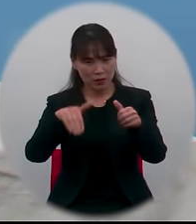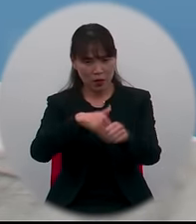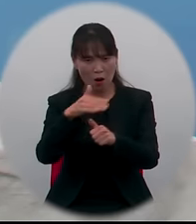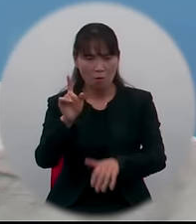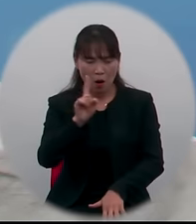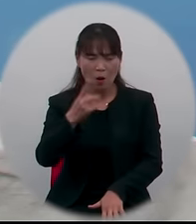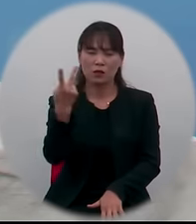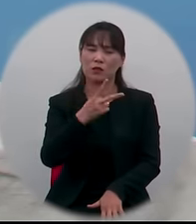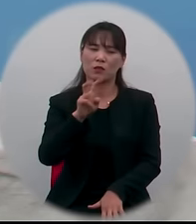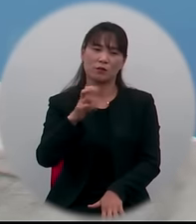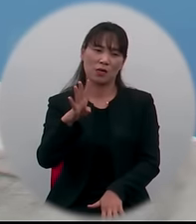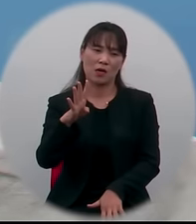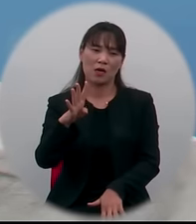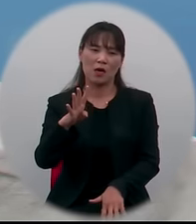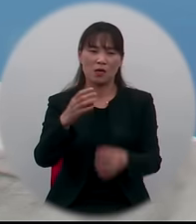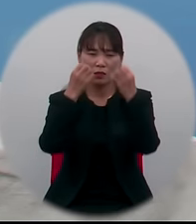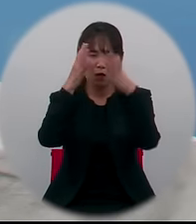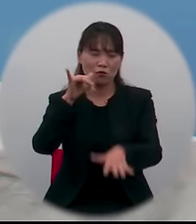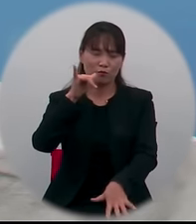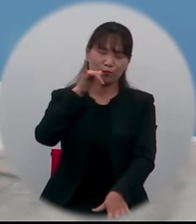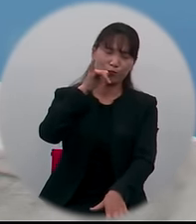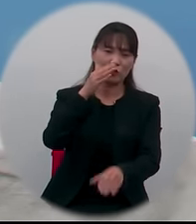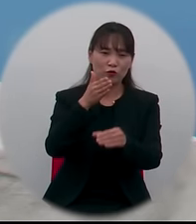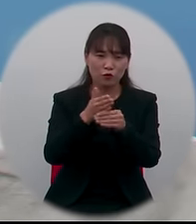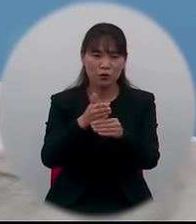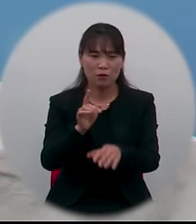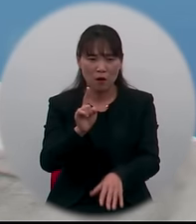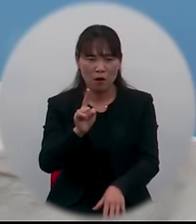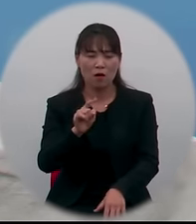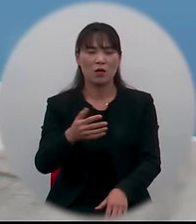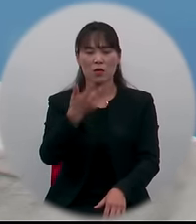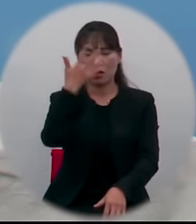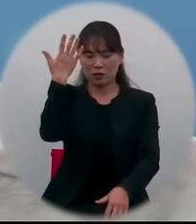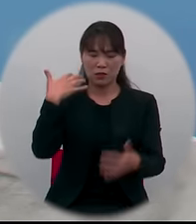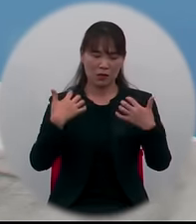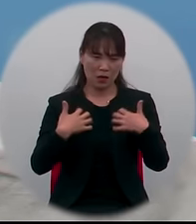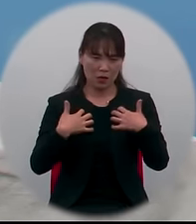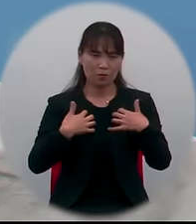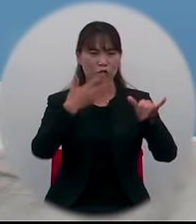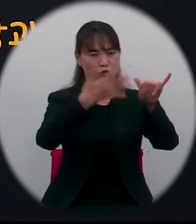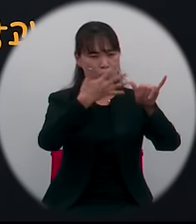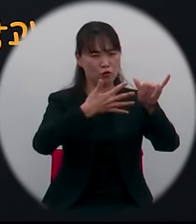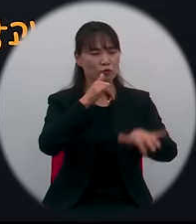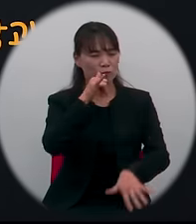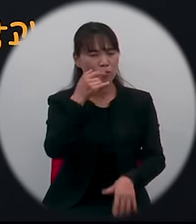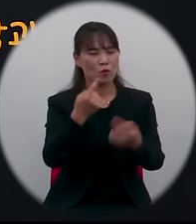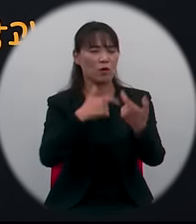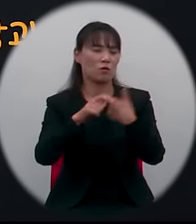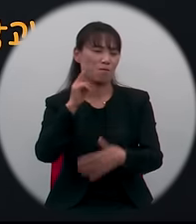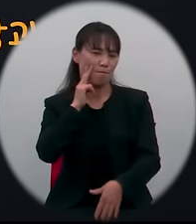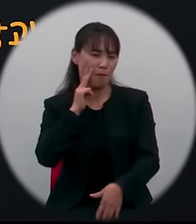새로운 중독의 핵심이 되고 있는이 쇼품 중독이 기존의 게임 유튜브 중독보다 더 심각한 이유들이 있어요 첫